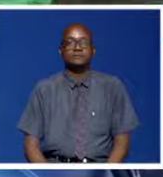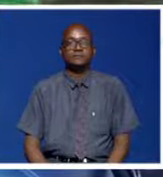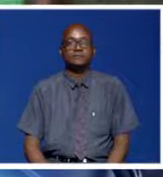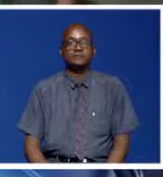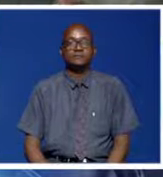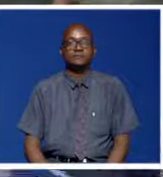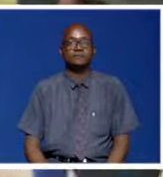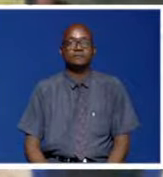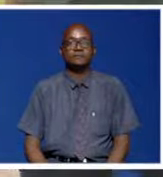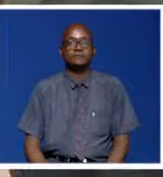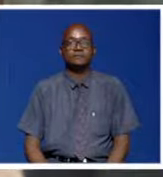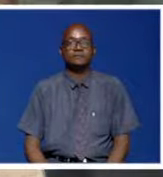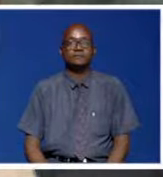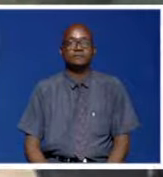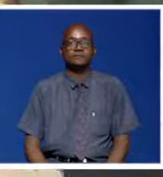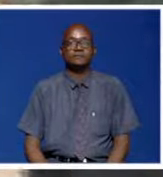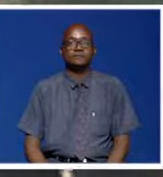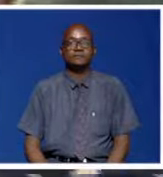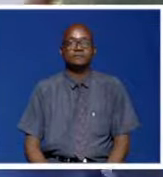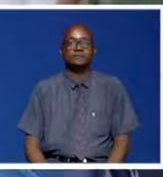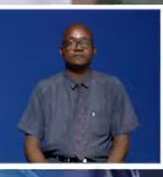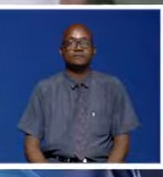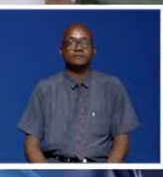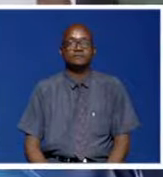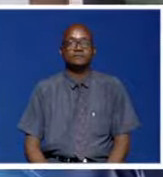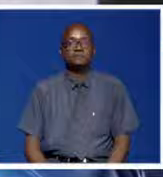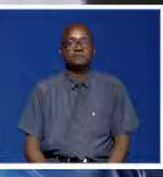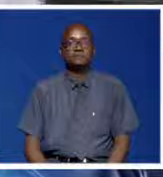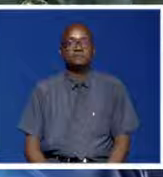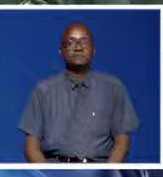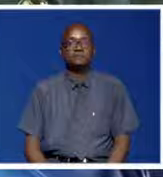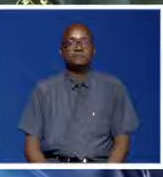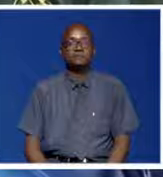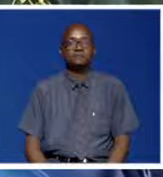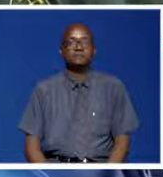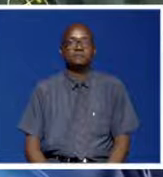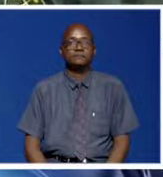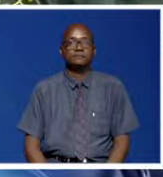Niko serikali kujihimiza